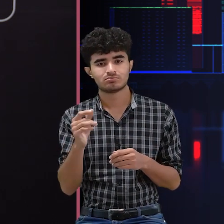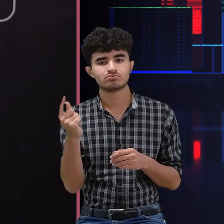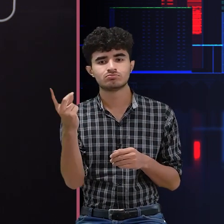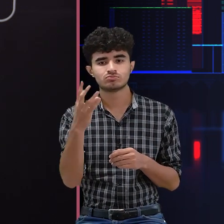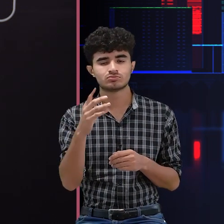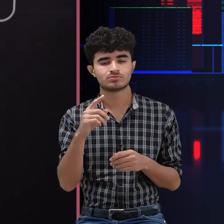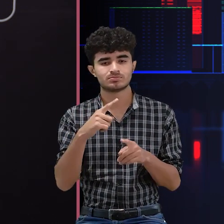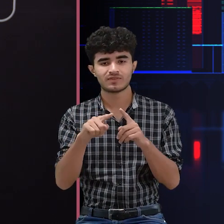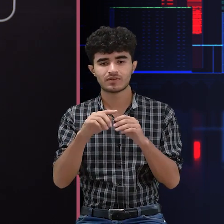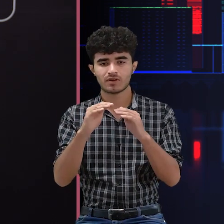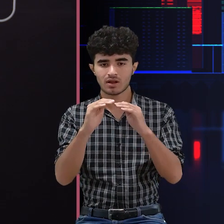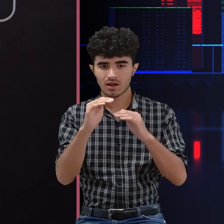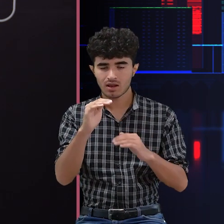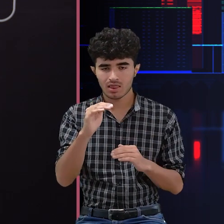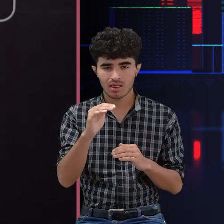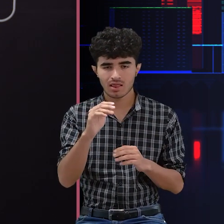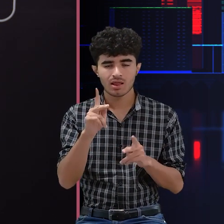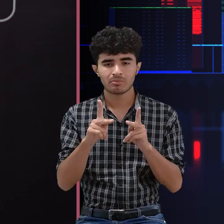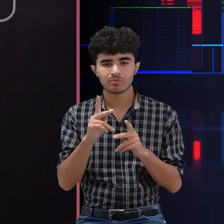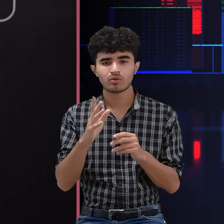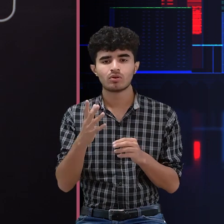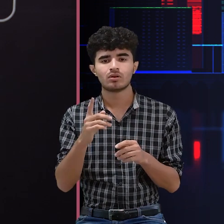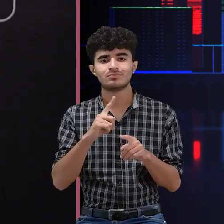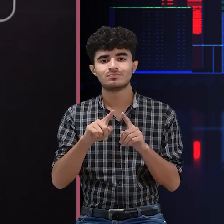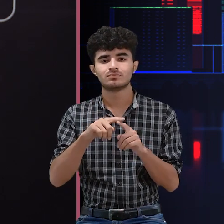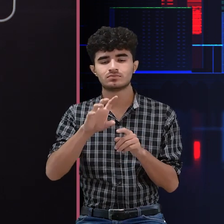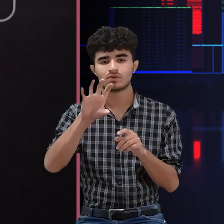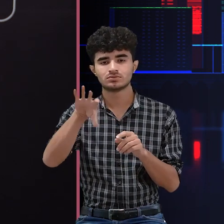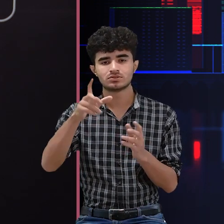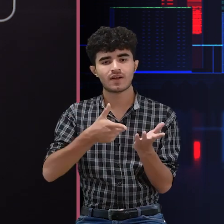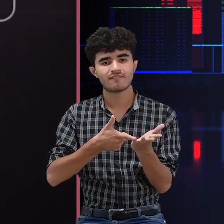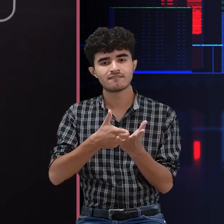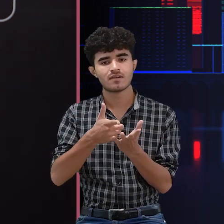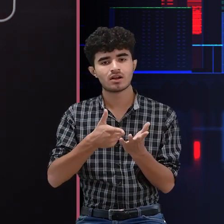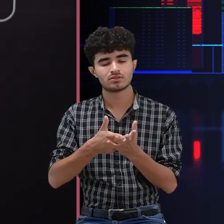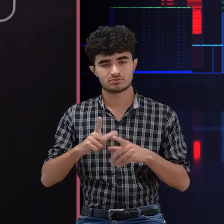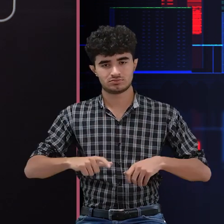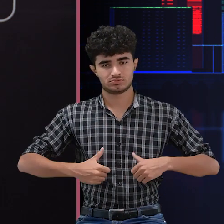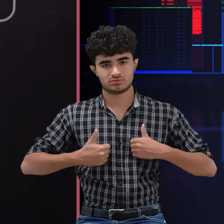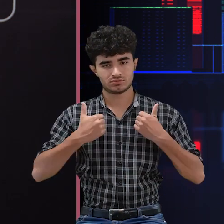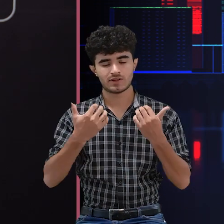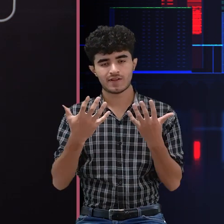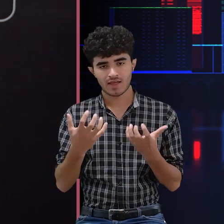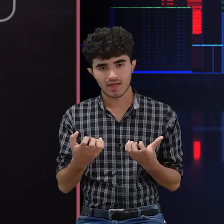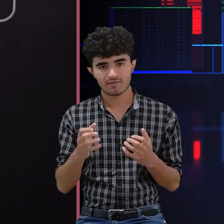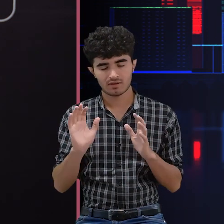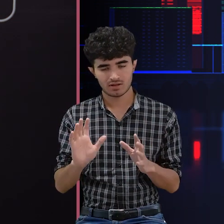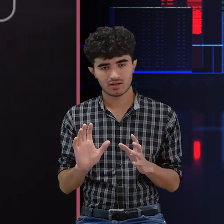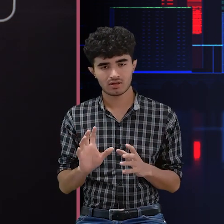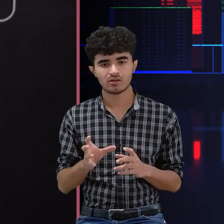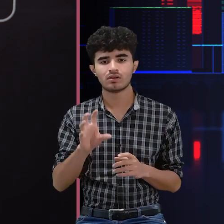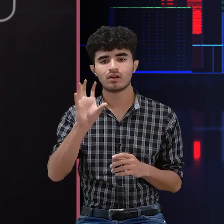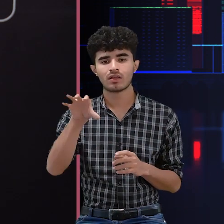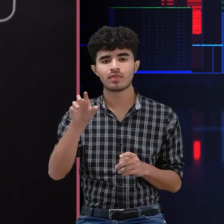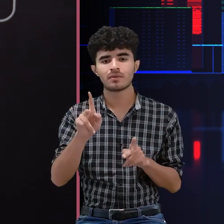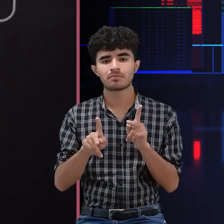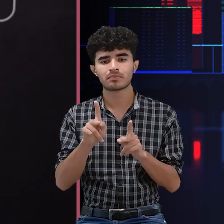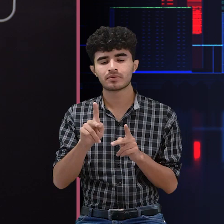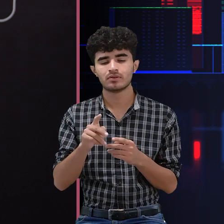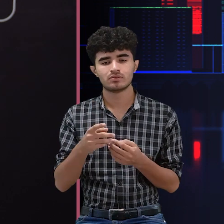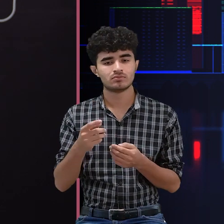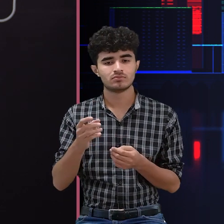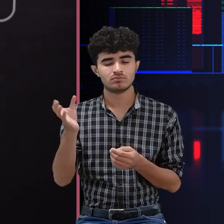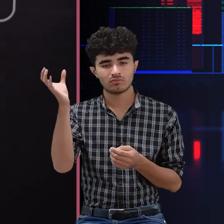سے، اور وہ سارے لوگ جو کہ مختلف علاقوں میں پاکستان میں رہتے ہیں جن